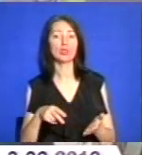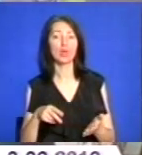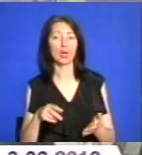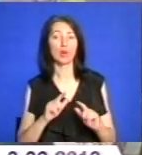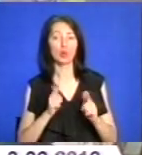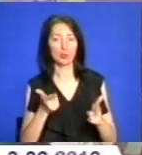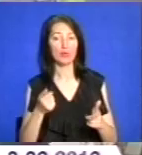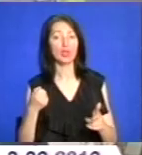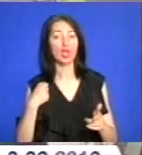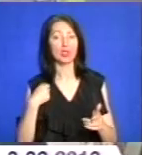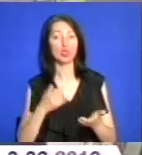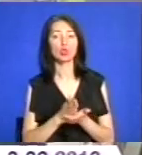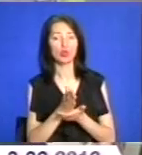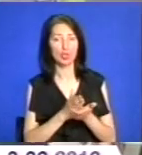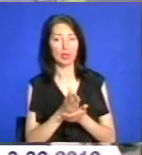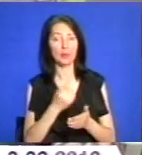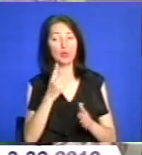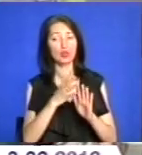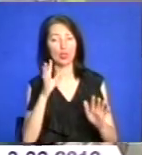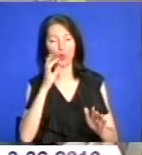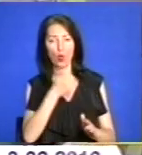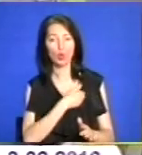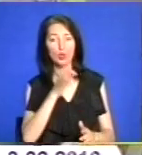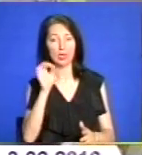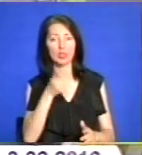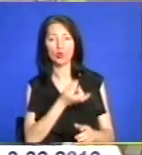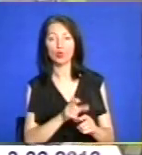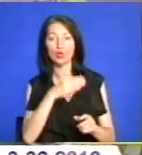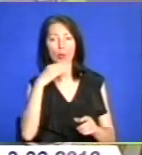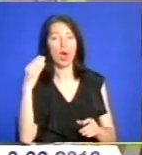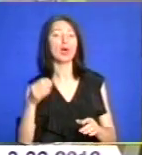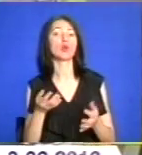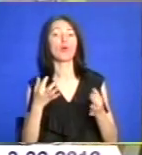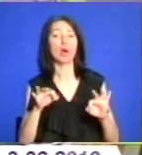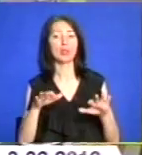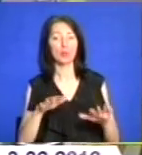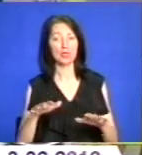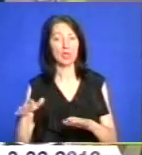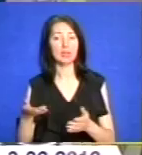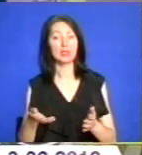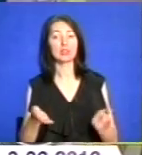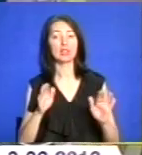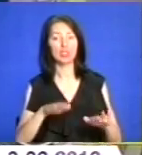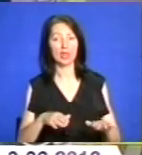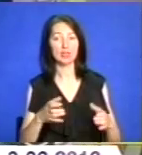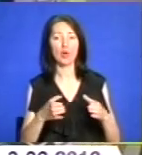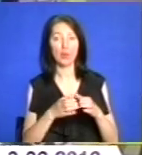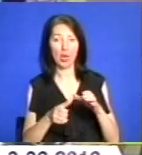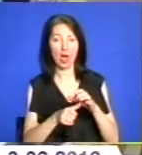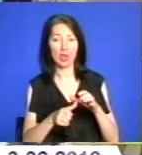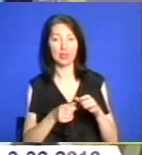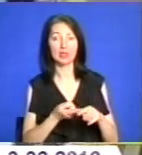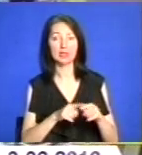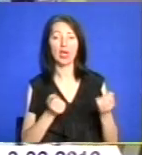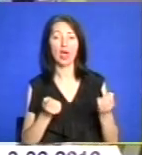В першу чергу хочу наголосити, що дуже багато вакантних посад залишається в бригаді, це в тому числі і водії,